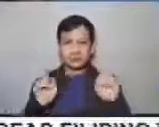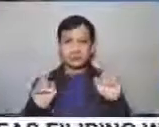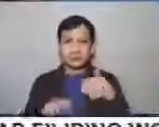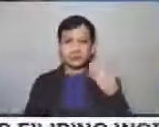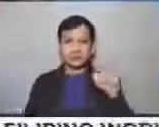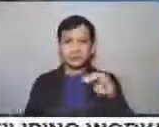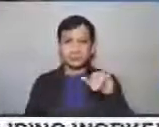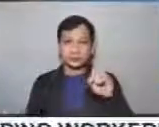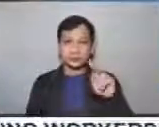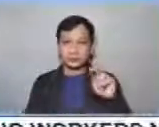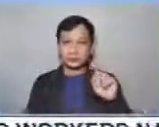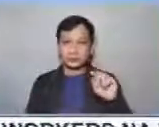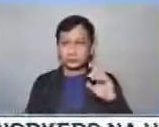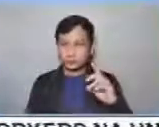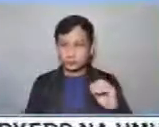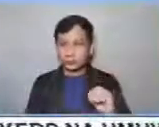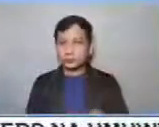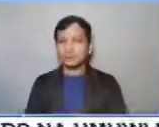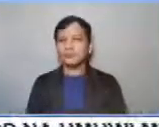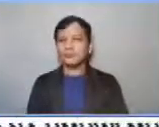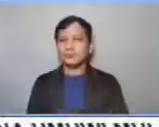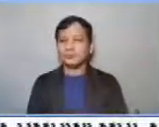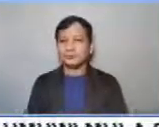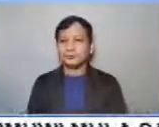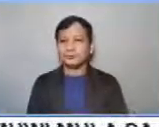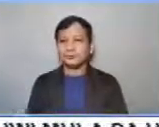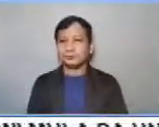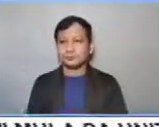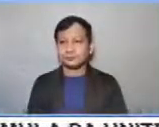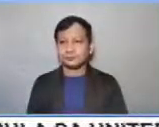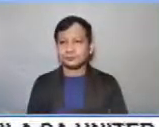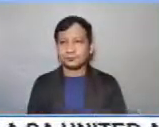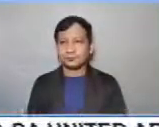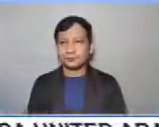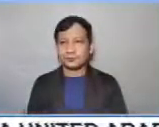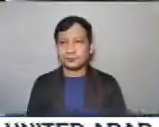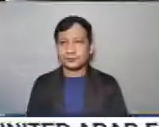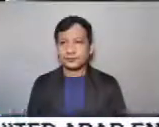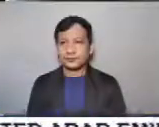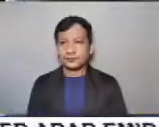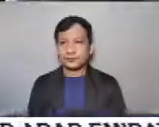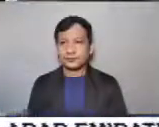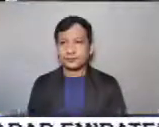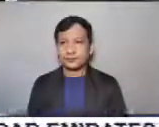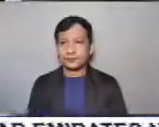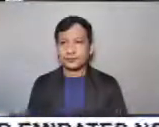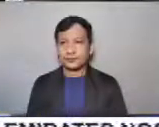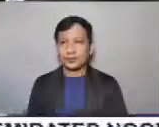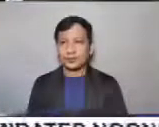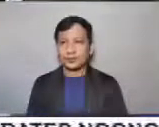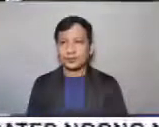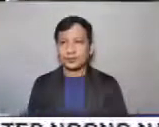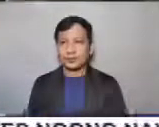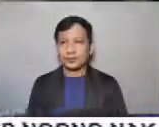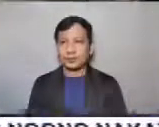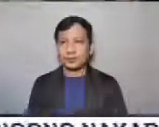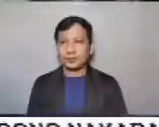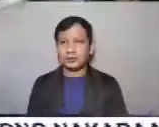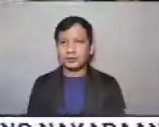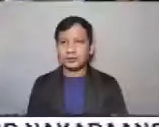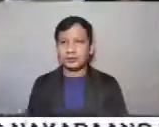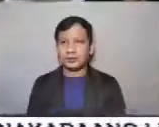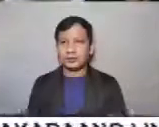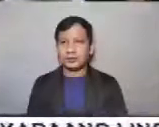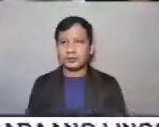34th Cordillera Day Program si Environment Secretary Roy Simatu. Sa kanyang mensahe na binasa ni DENR Car Director